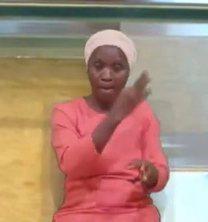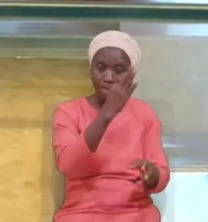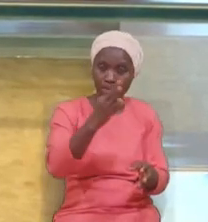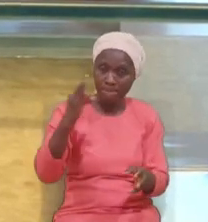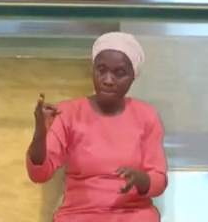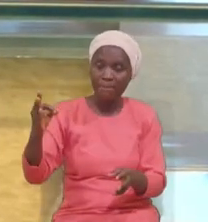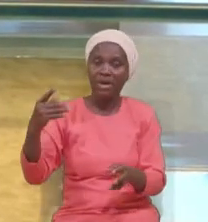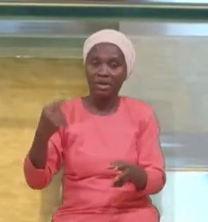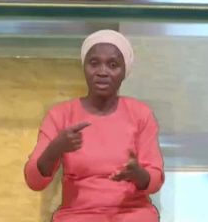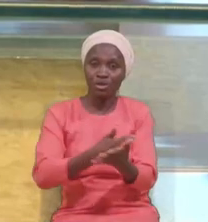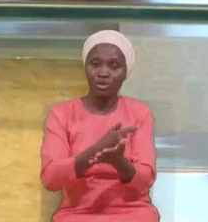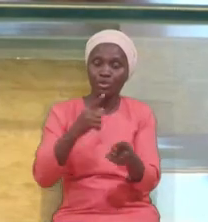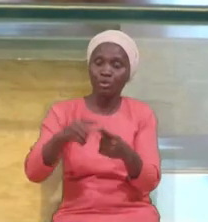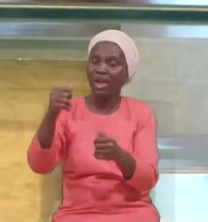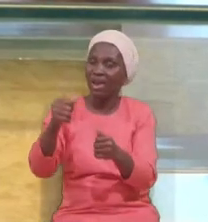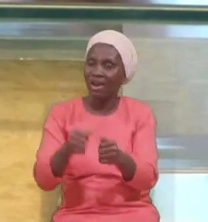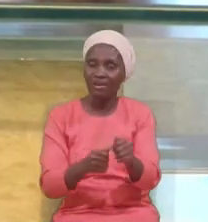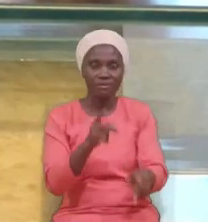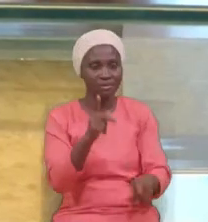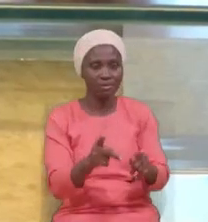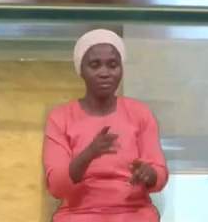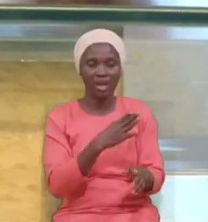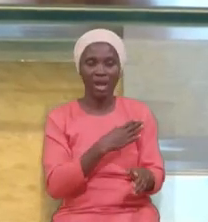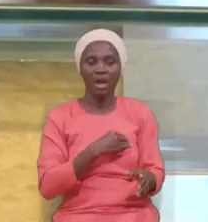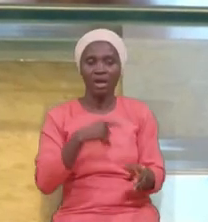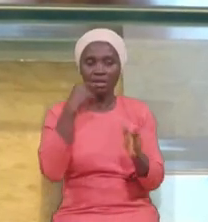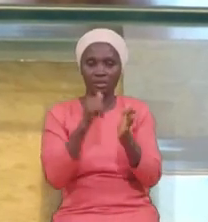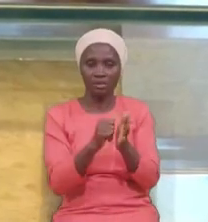la bonne nouvelle à toute la création. Et il dit,